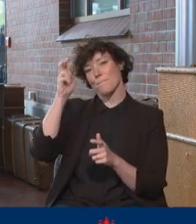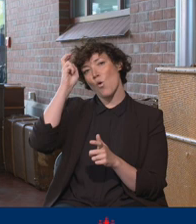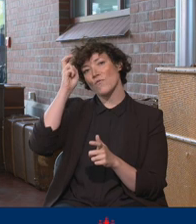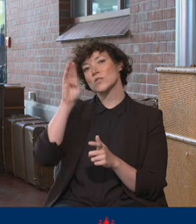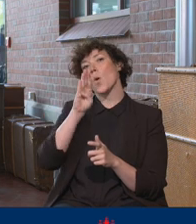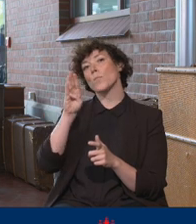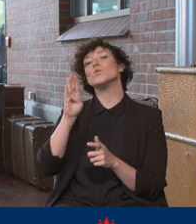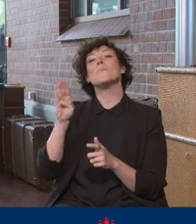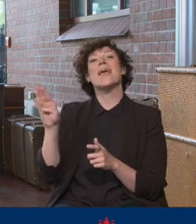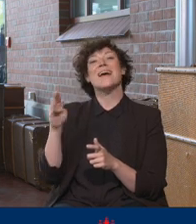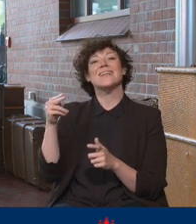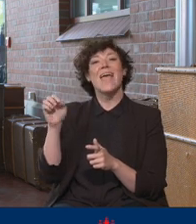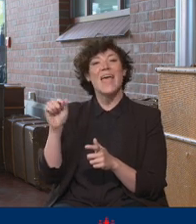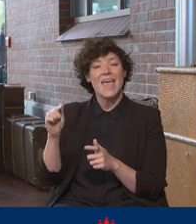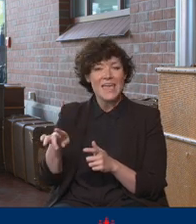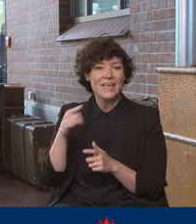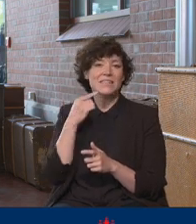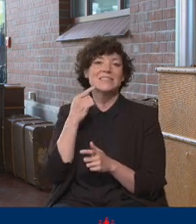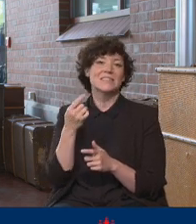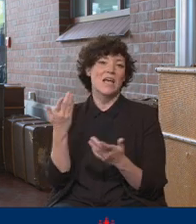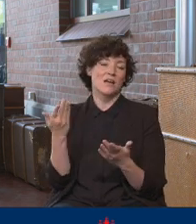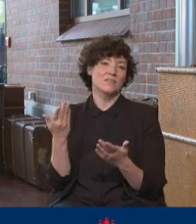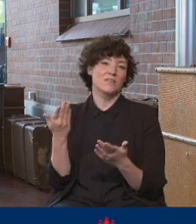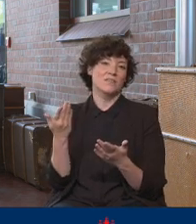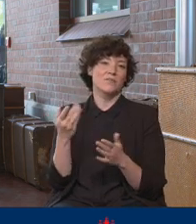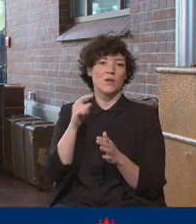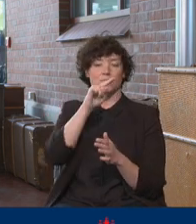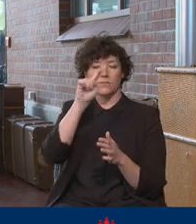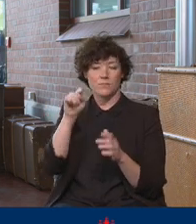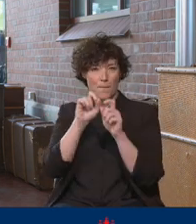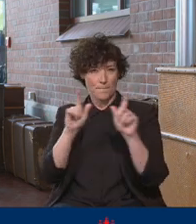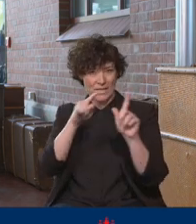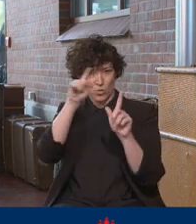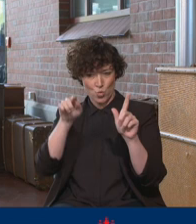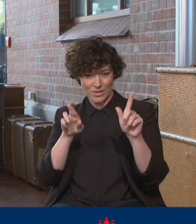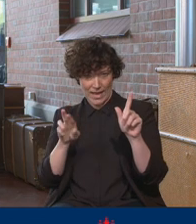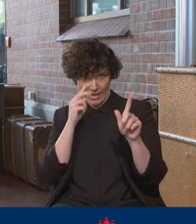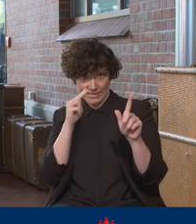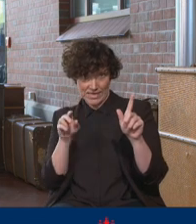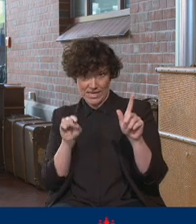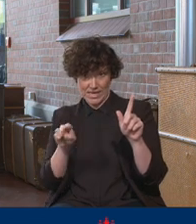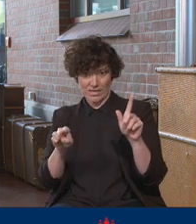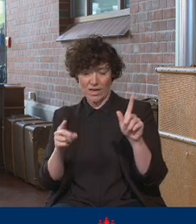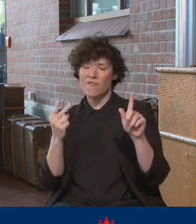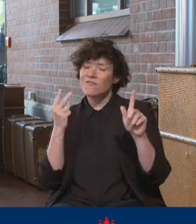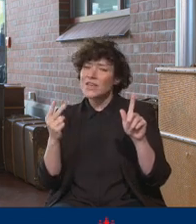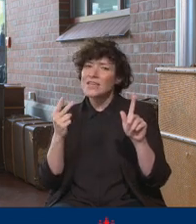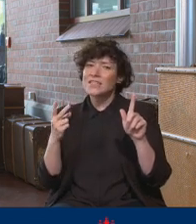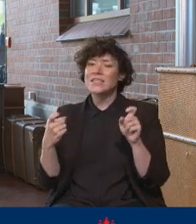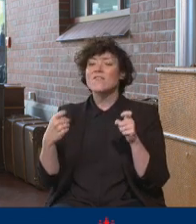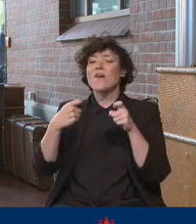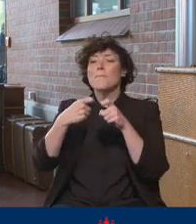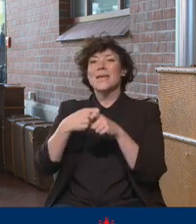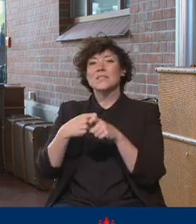die sieht man es da unten rechts das ist ein richtiges verbindungsglied nicht nur zum park sondern